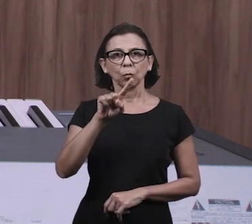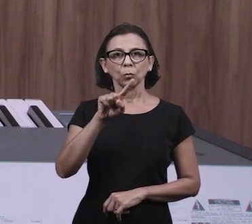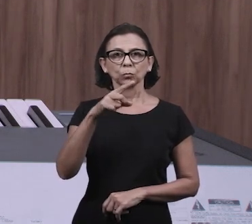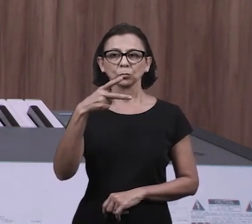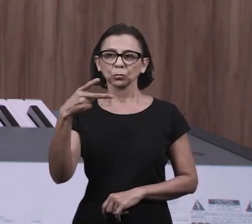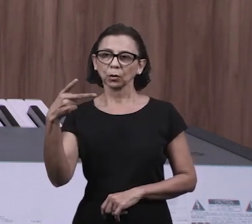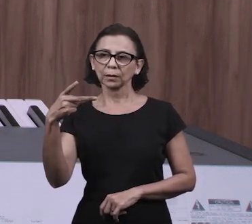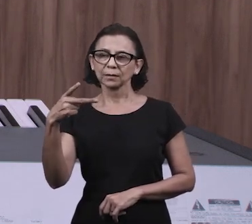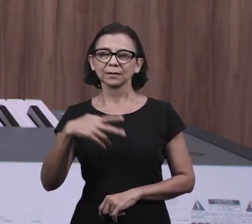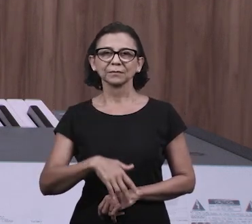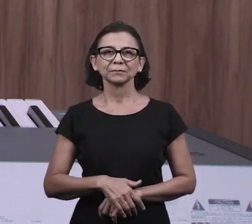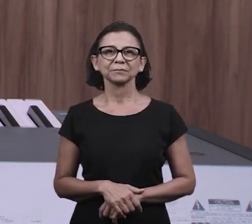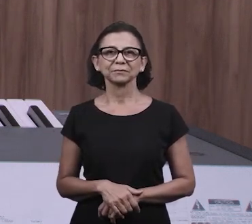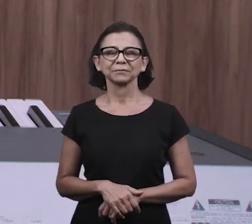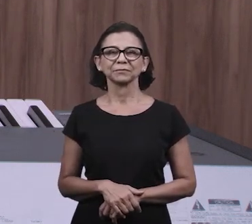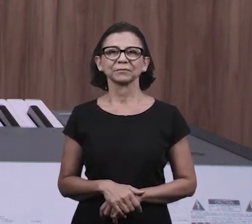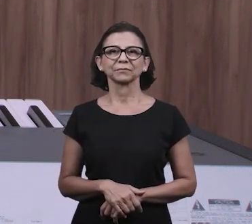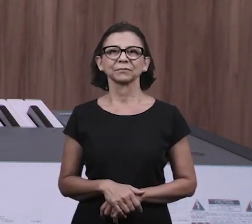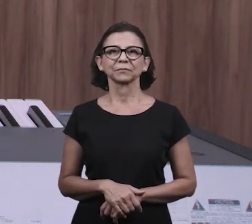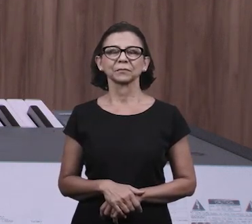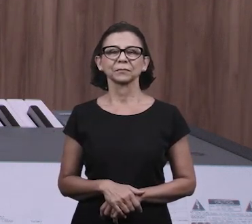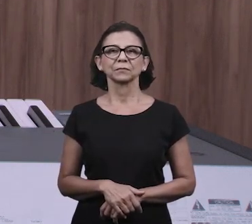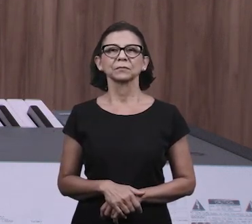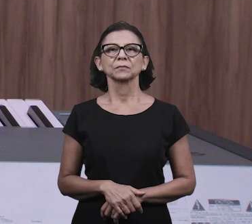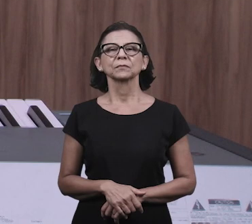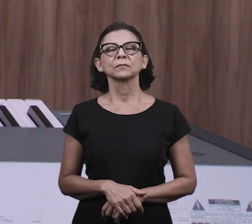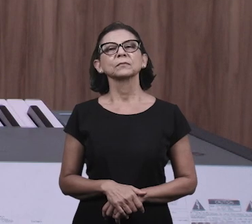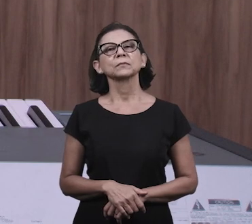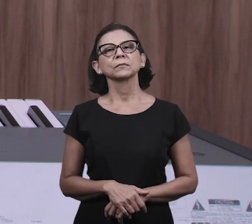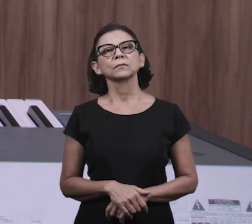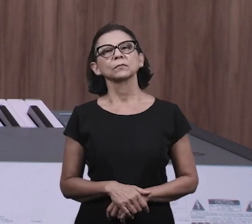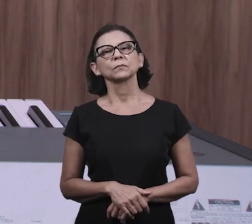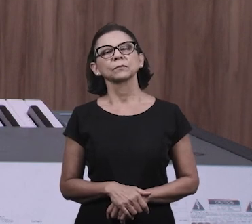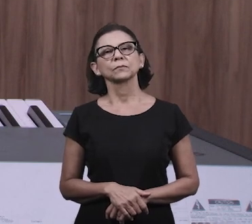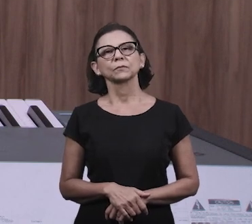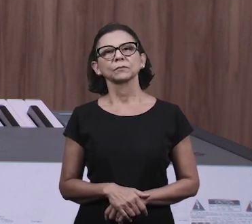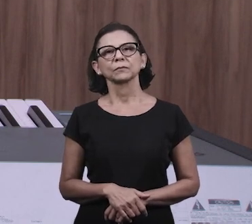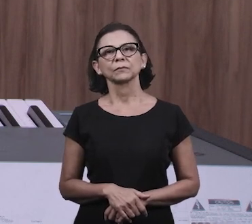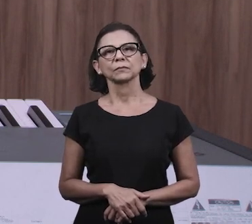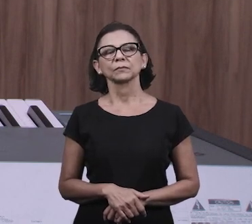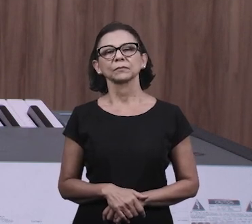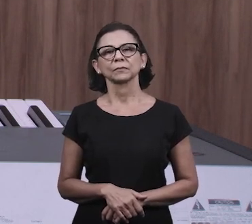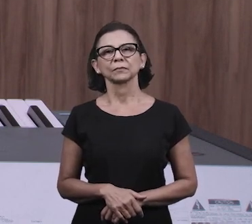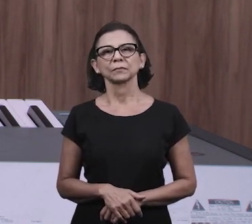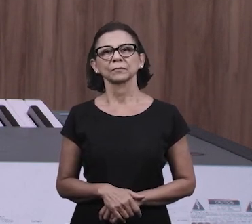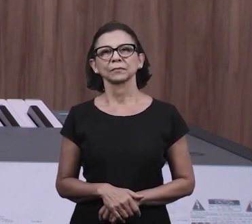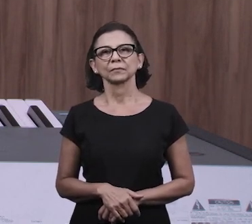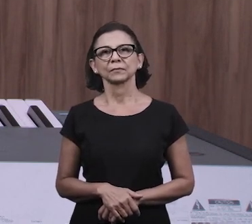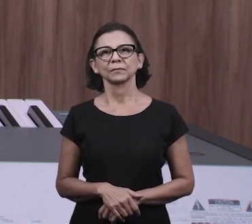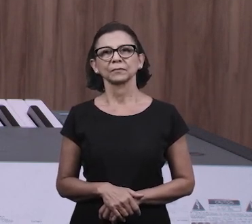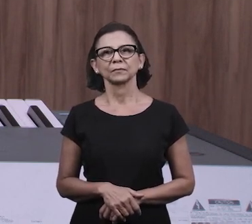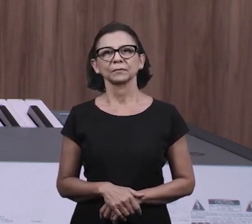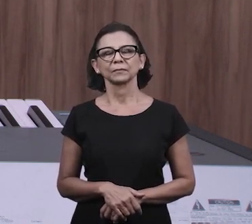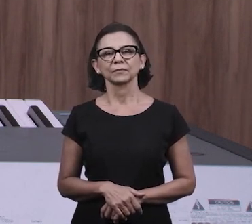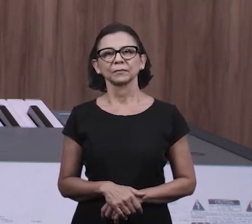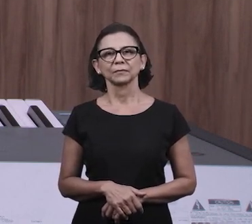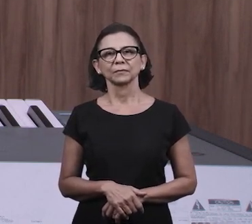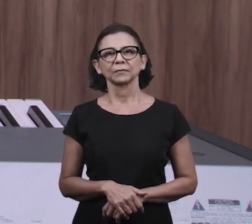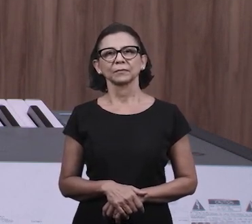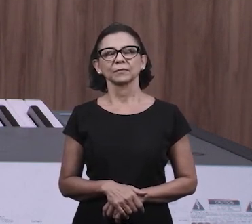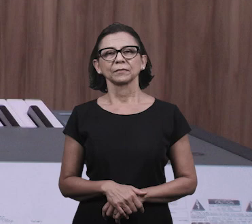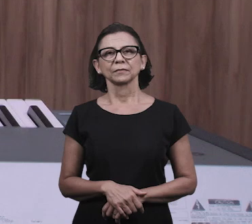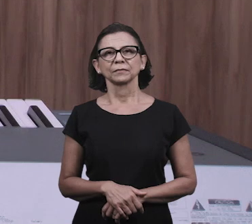on entre ici. Entra aqui. Dó, si, lá, sol, lá, sol. Passe le doigt 3